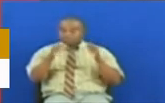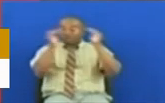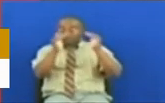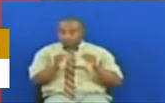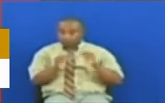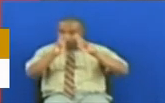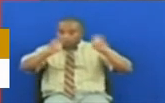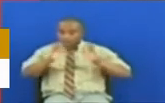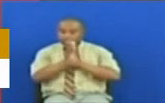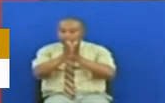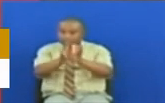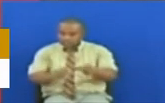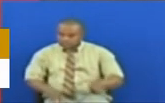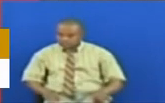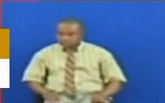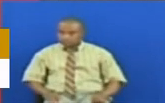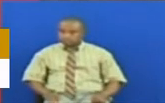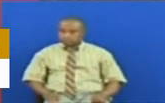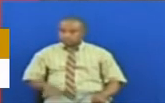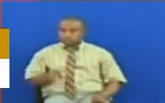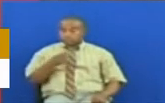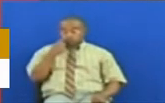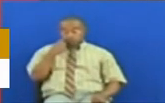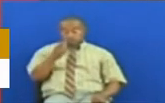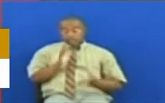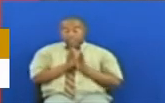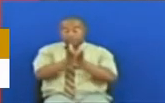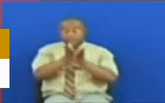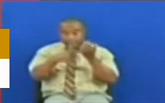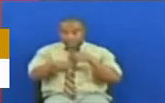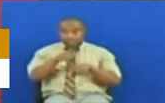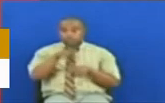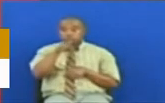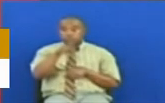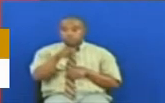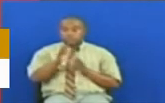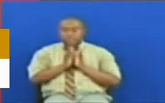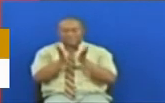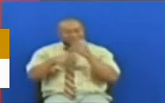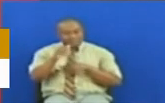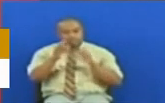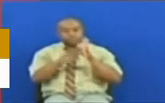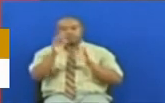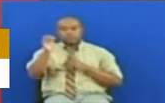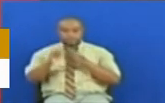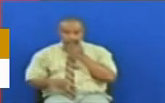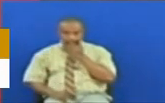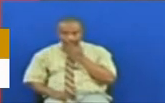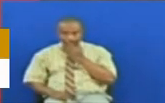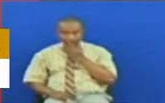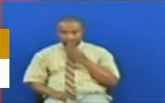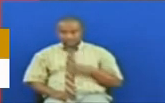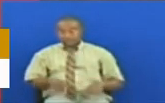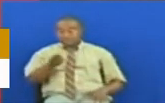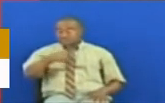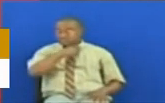tukawa tunaziangalia meli zilizokuwa kwenye EEZ katika real time zilikuwa ni zaidi ya 80. Sasa sisi tukianza